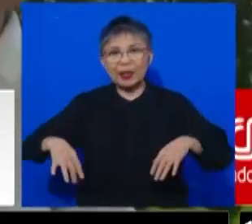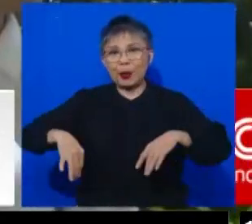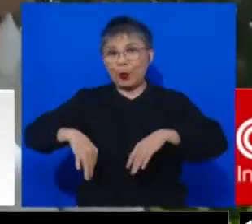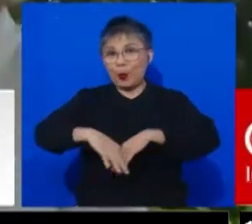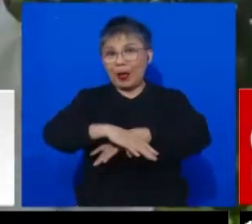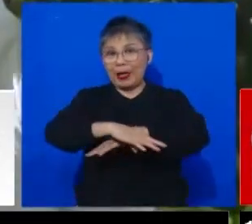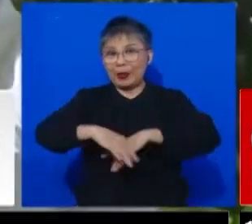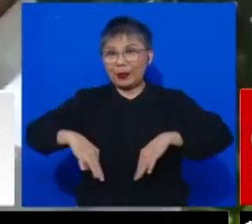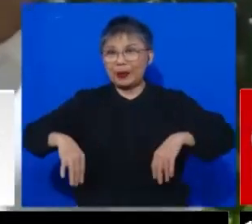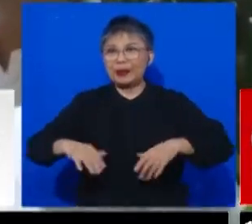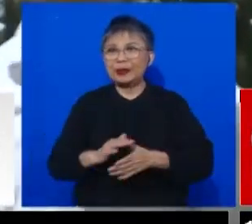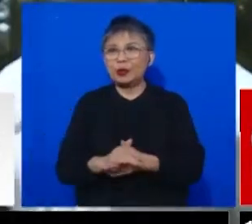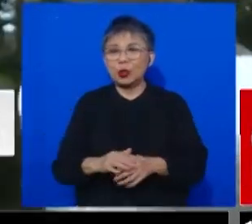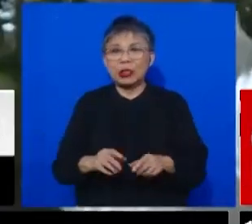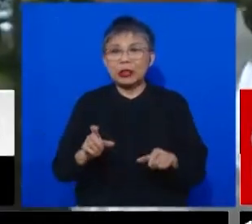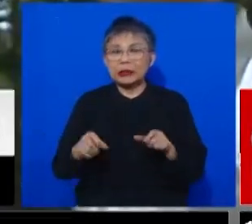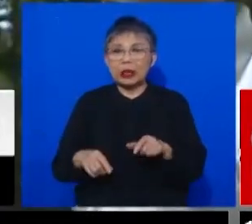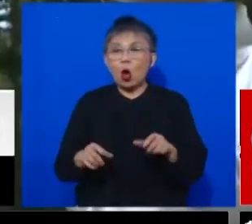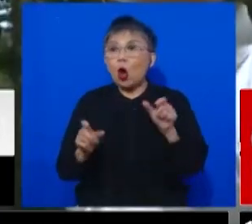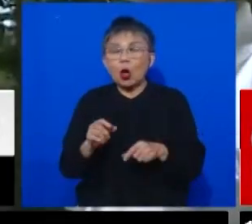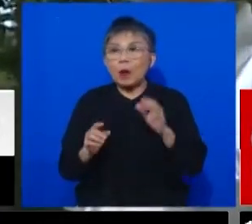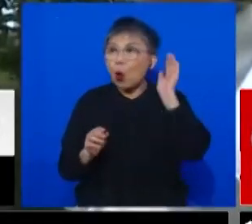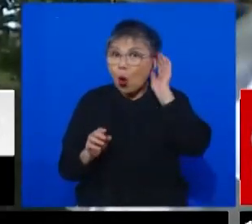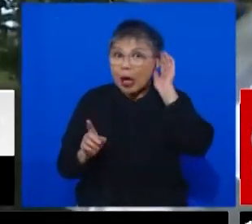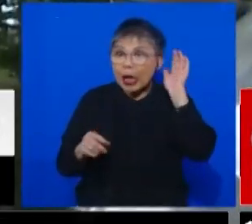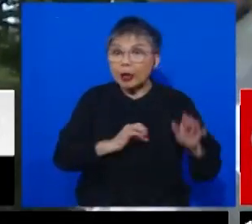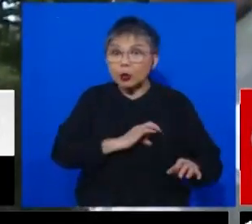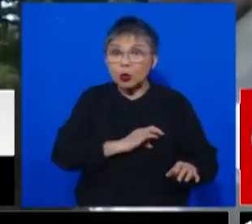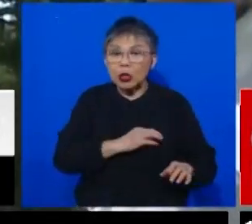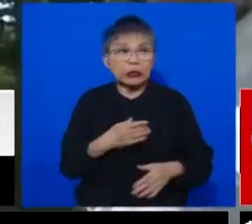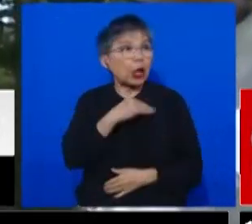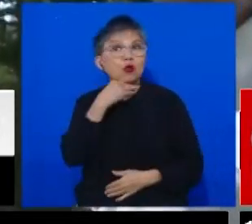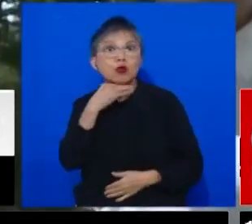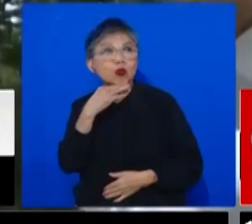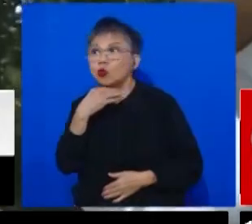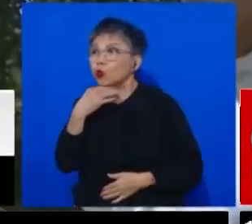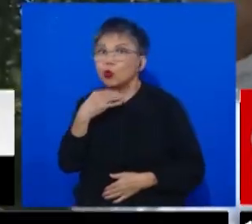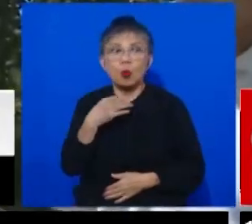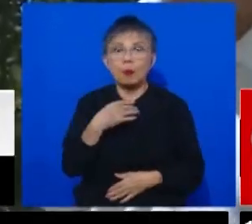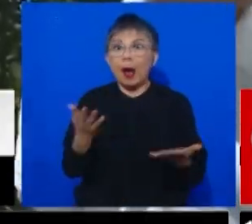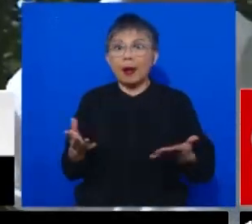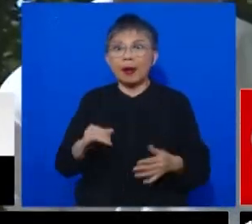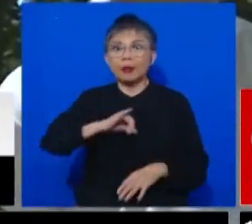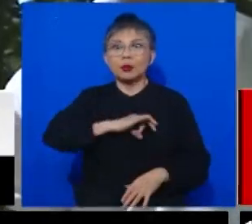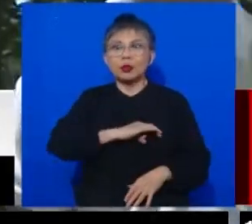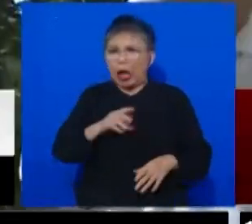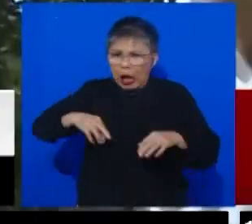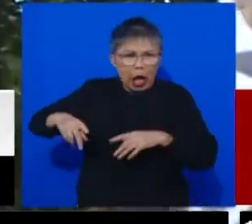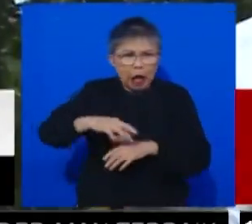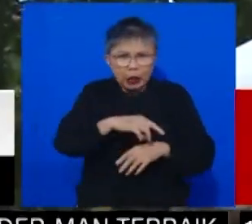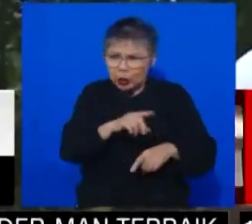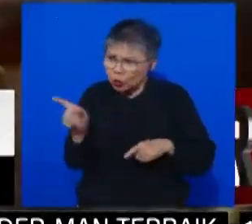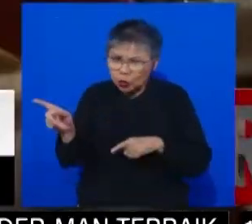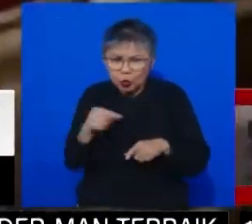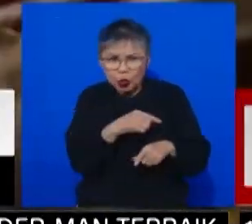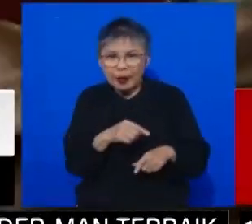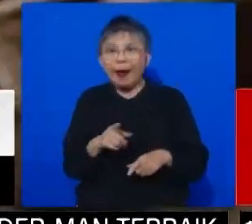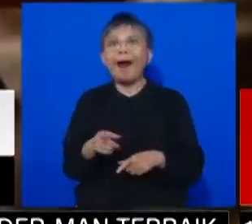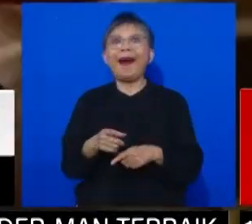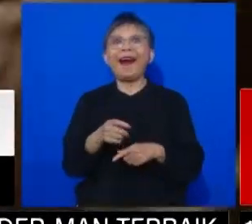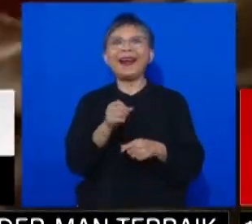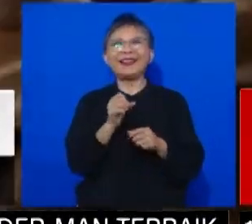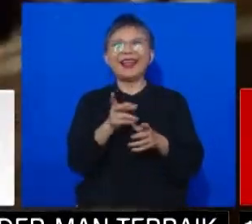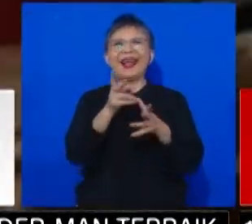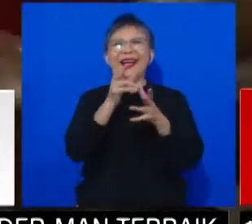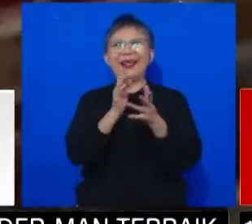kata orang-orang ada Pak Jokowi, terus saya nunggu dah 2 jam di sini kan, katanya mau lihat sini, terus nggak jadi. Jadi saya lari sampai pojok sana, terus Pak Jokowi